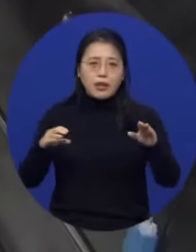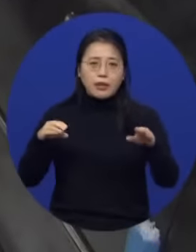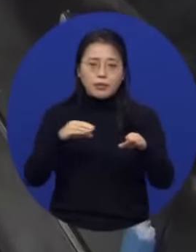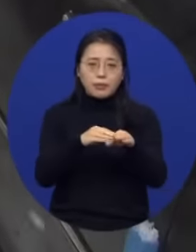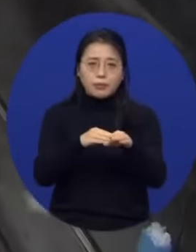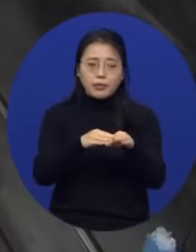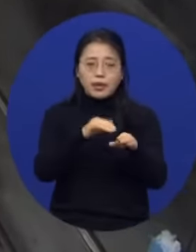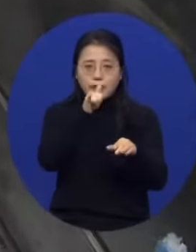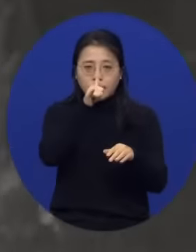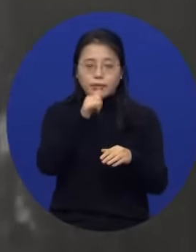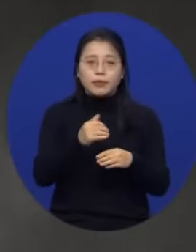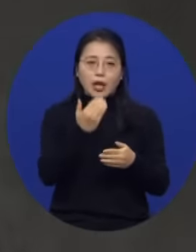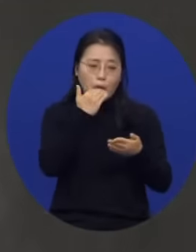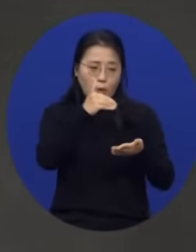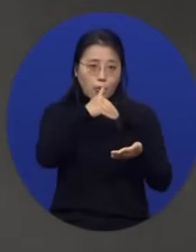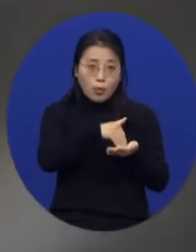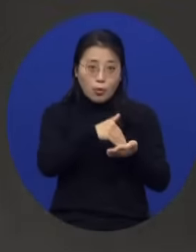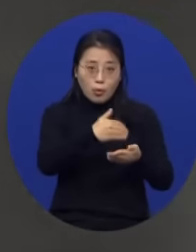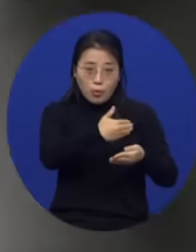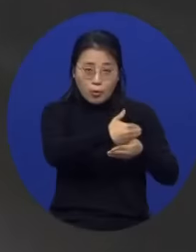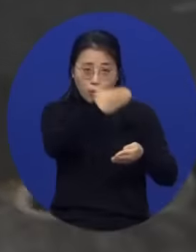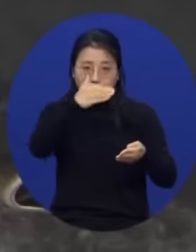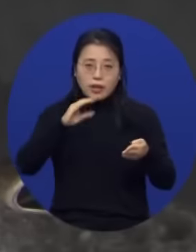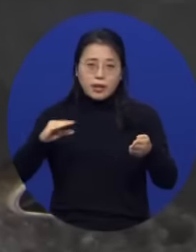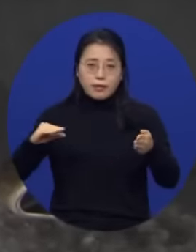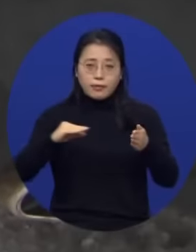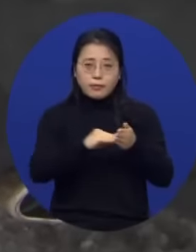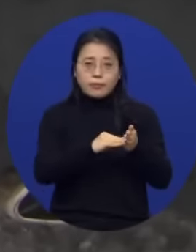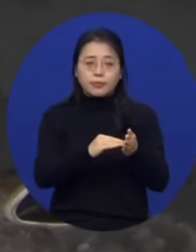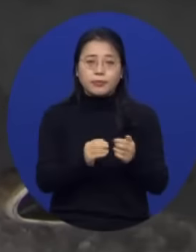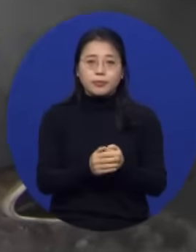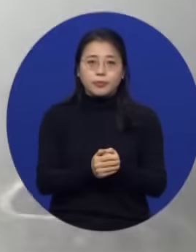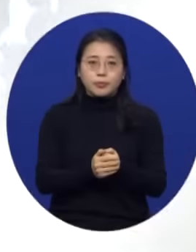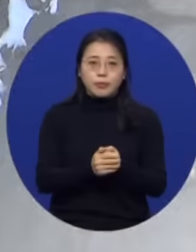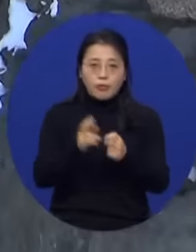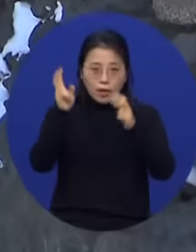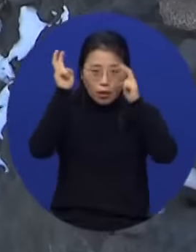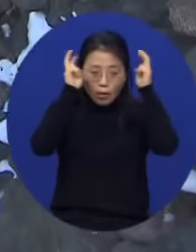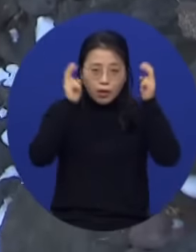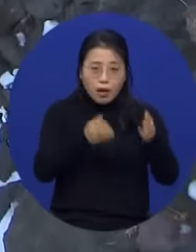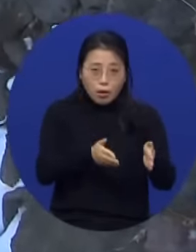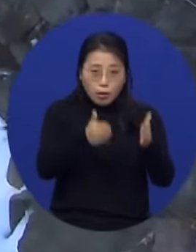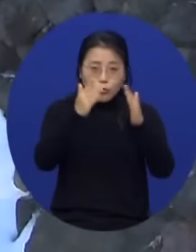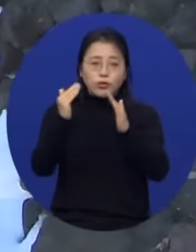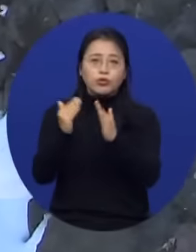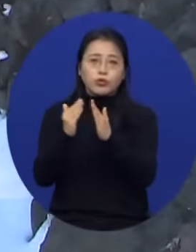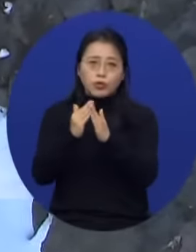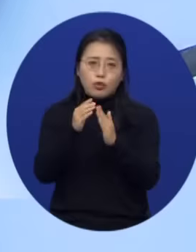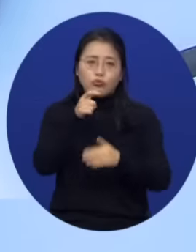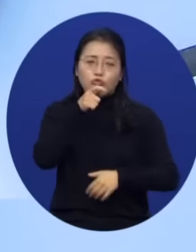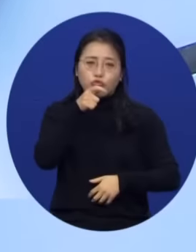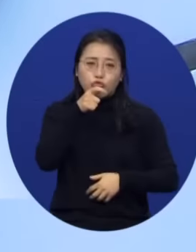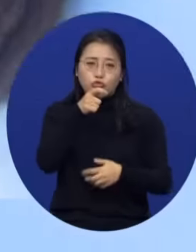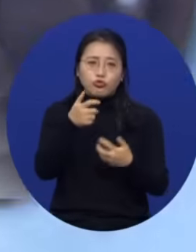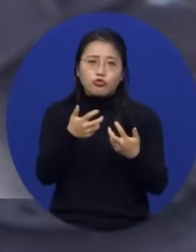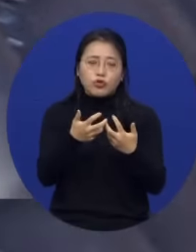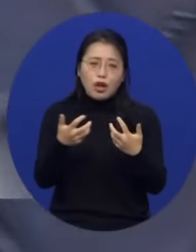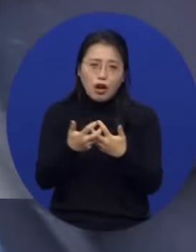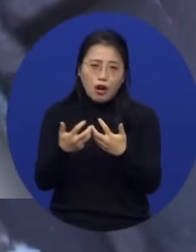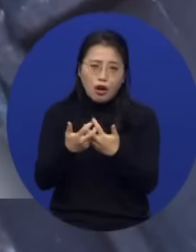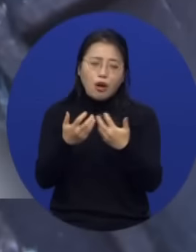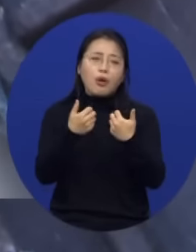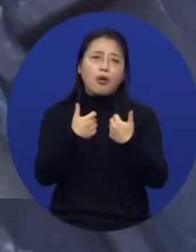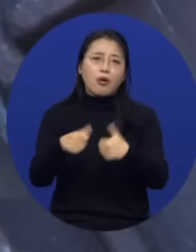전봇대와 돌담을 잇따라 들이받은 겁니다. 회사 건물과 주택 등에서는 수도 계량기가 얼어 깨졌다는